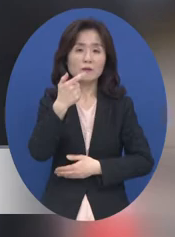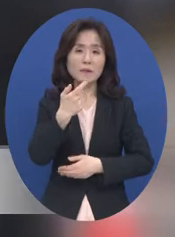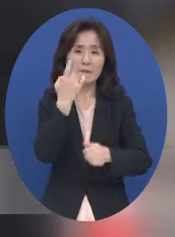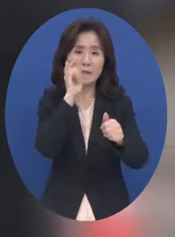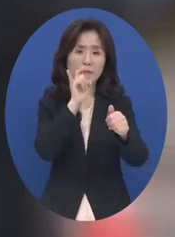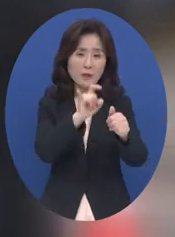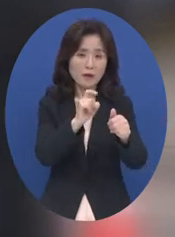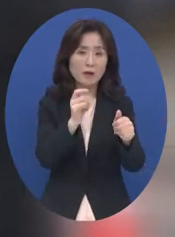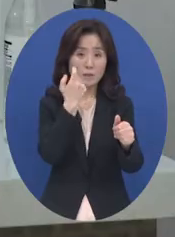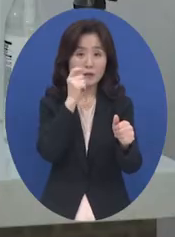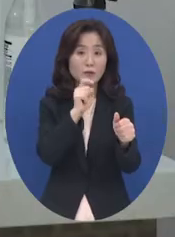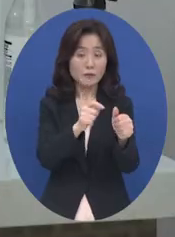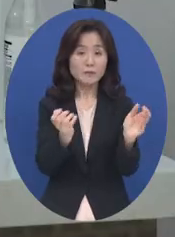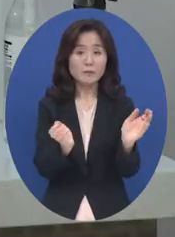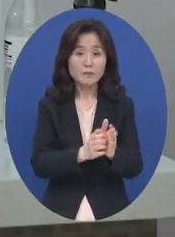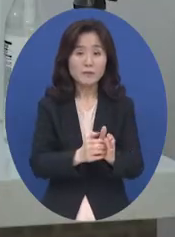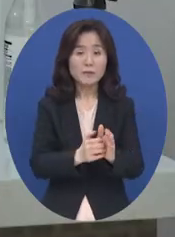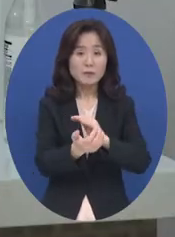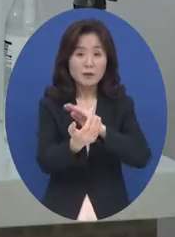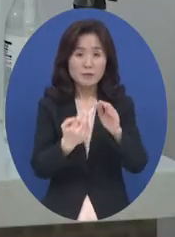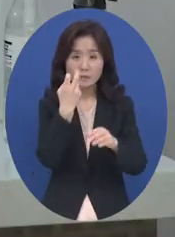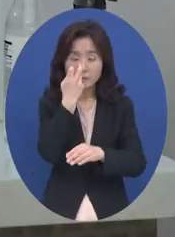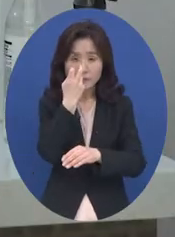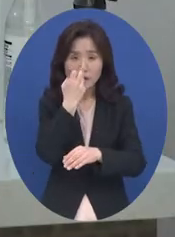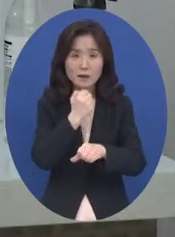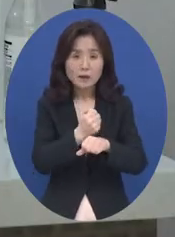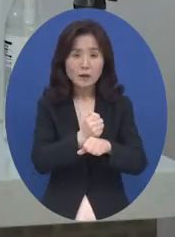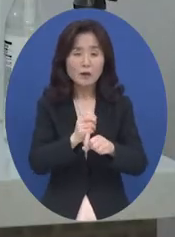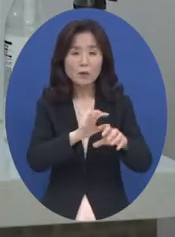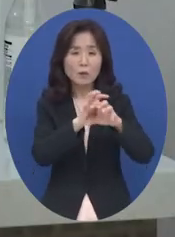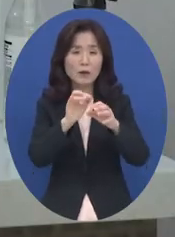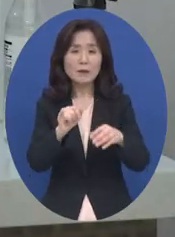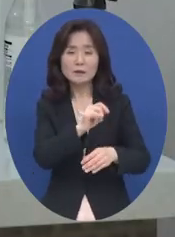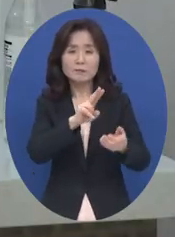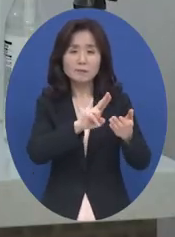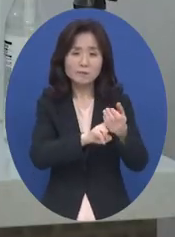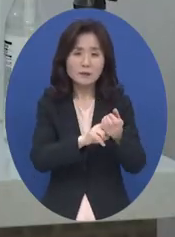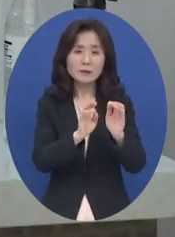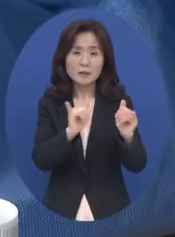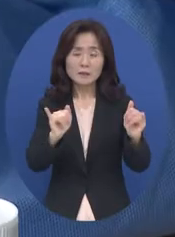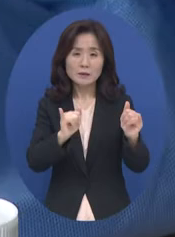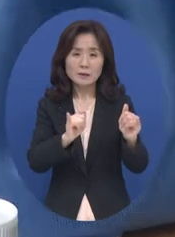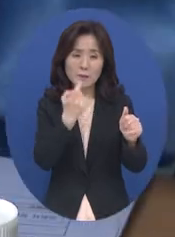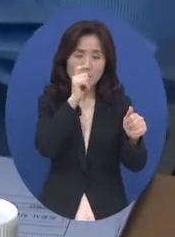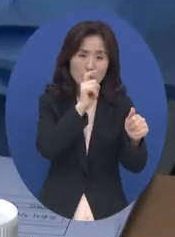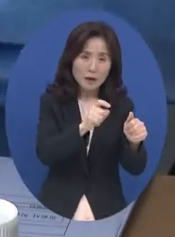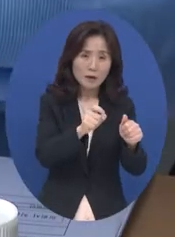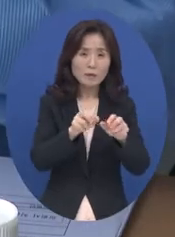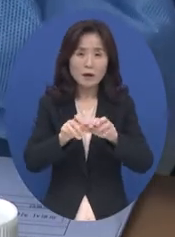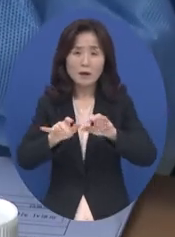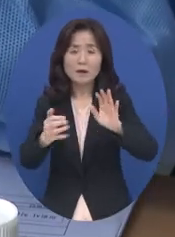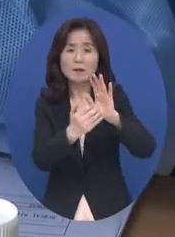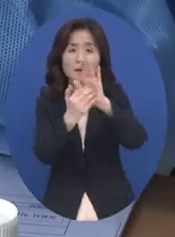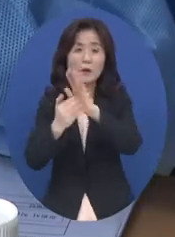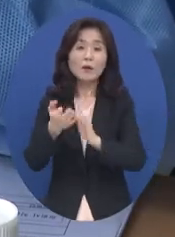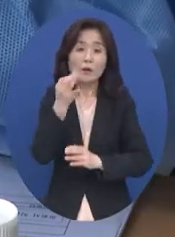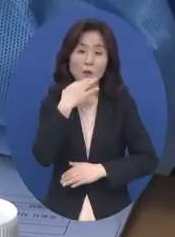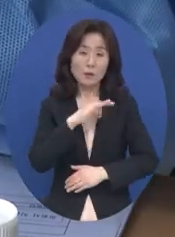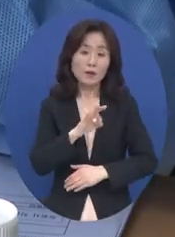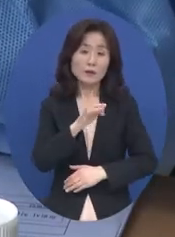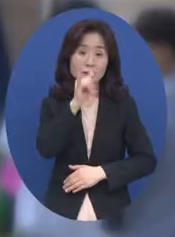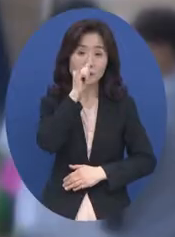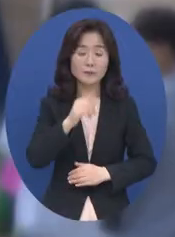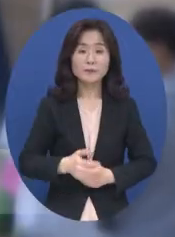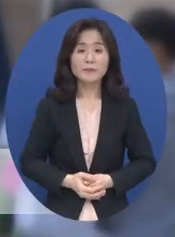감염자가 발견됐습니다. 선제 검사가 숨은 감염자를 찾아 추가 감염 확산을 예방하는 효과를 보이고